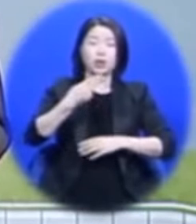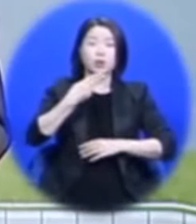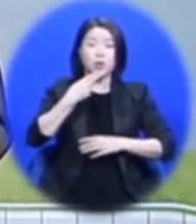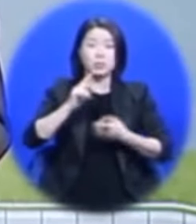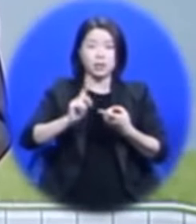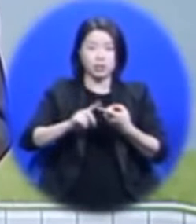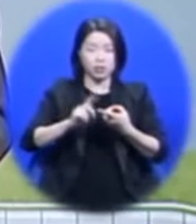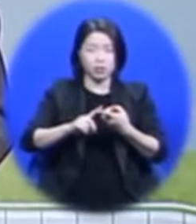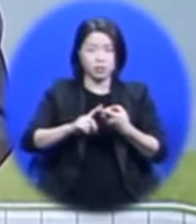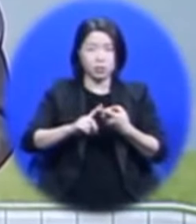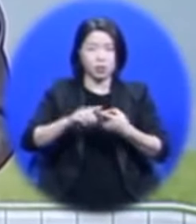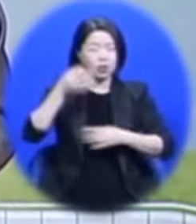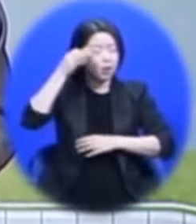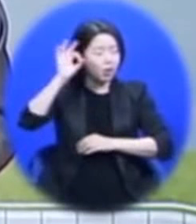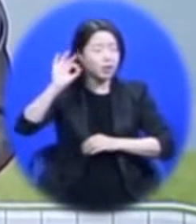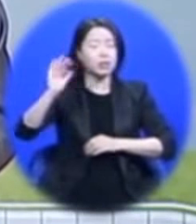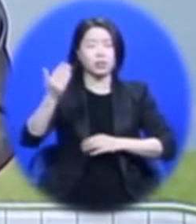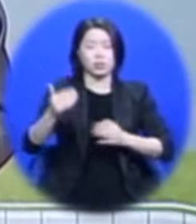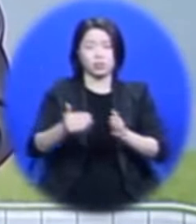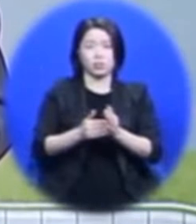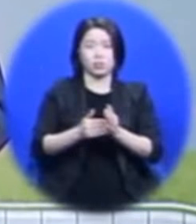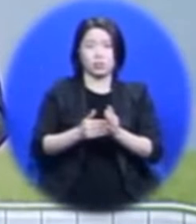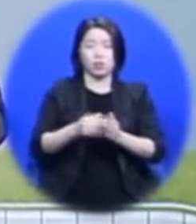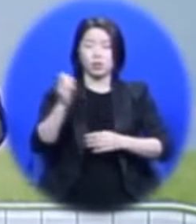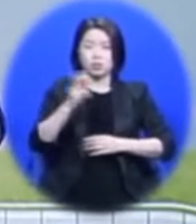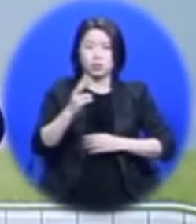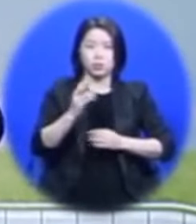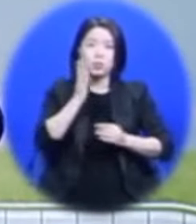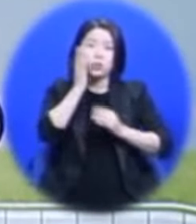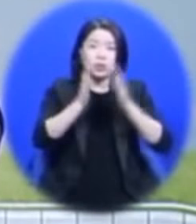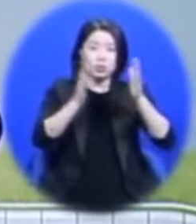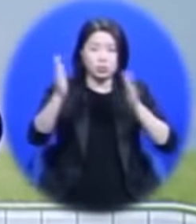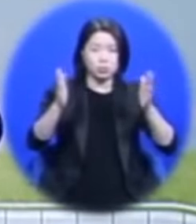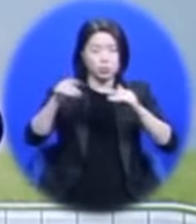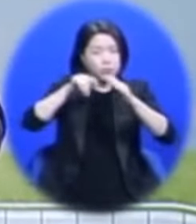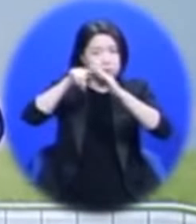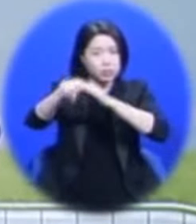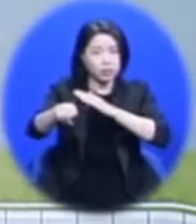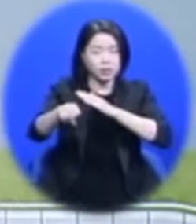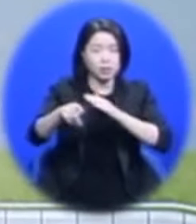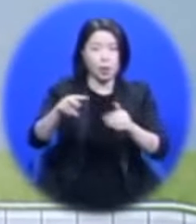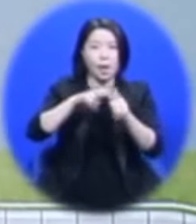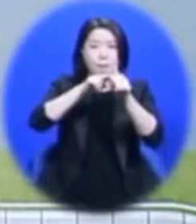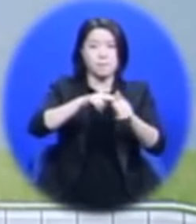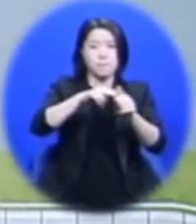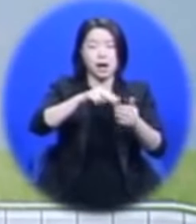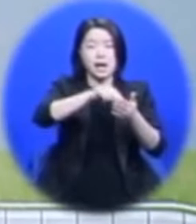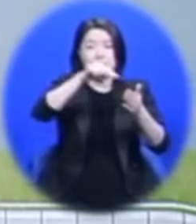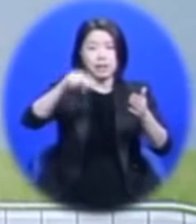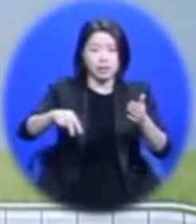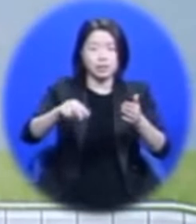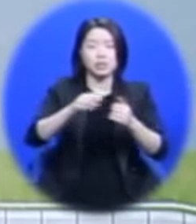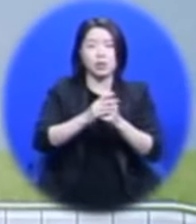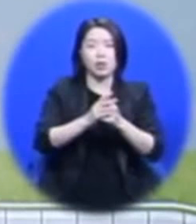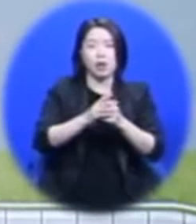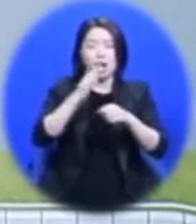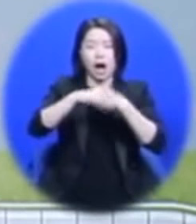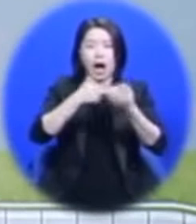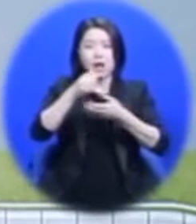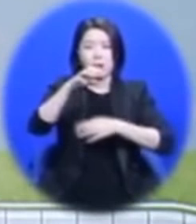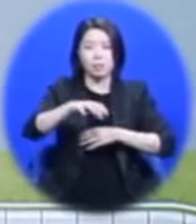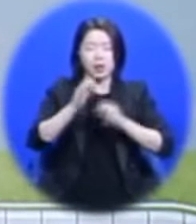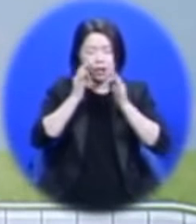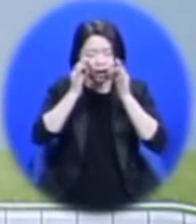사실을 깨닫게 되셨어요. 그리고는 숲속에 들어가셔서 말에서 내려서 하나님 앞에 간절히